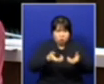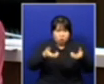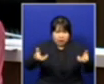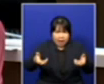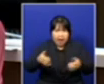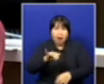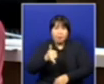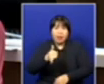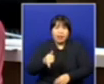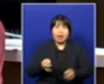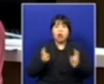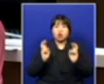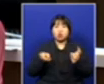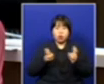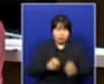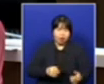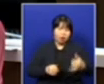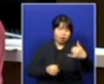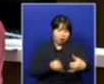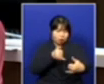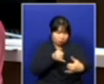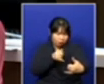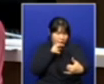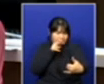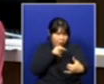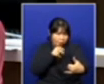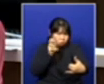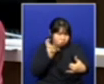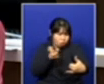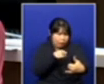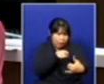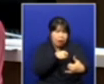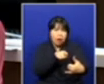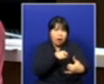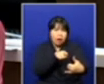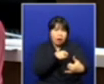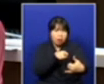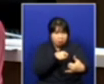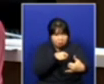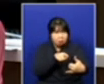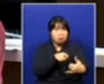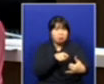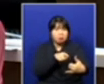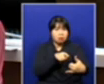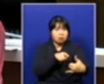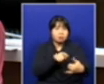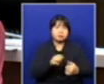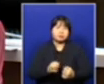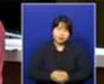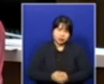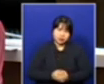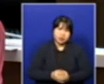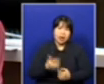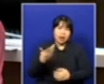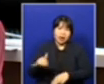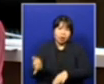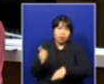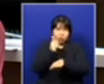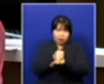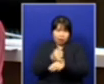เอาตัวตุ๊กตุ๋นตุ๊กตามานั่งให้มองหน้าเนี่ยคิดได้อ่ะพอขึ้นรถกลับไปก็นั่งด้วย